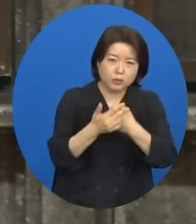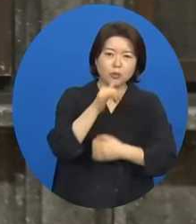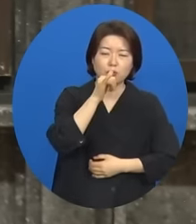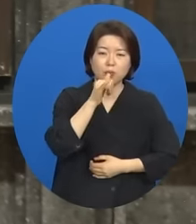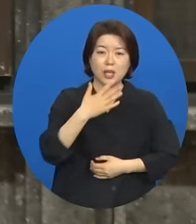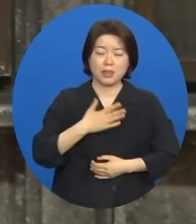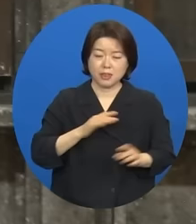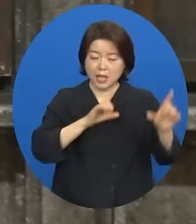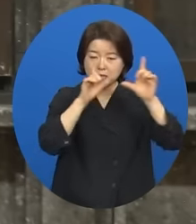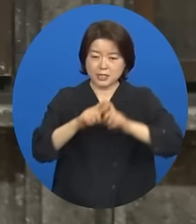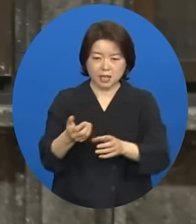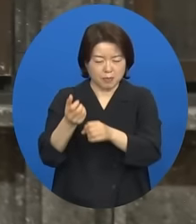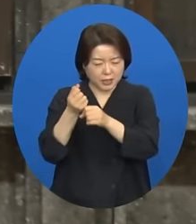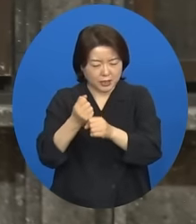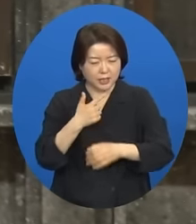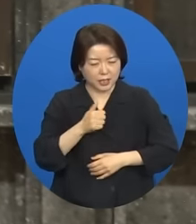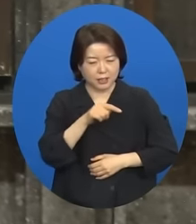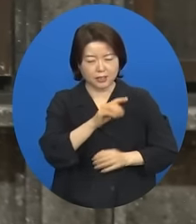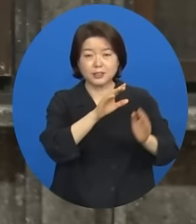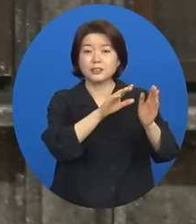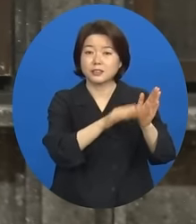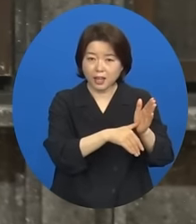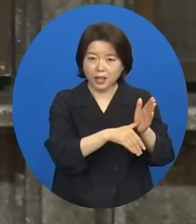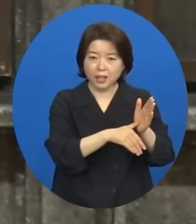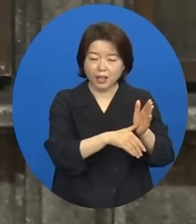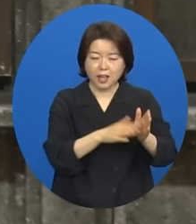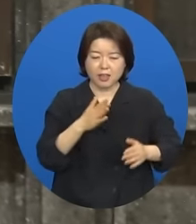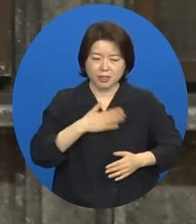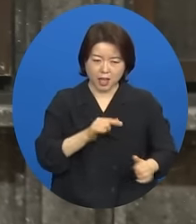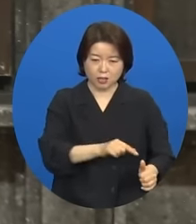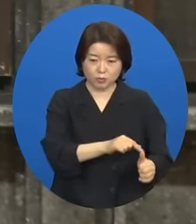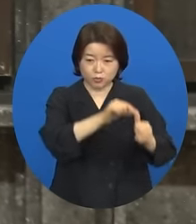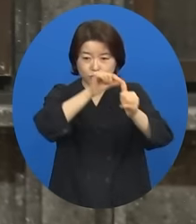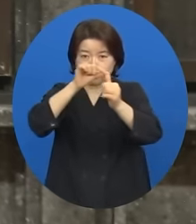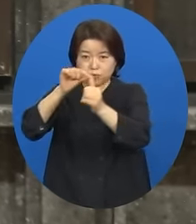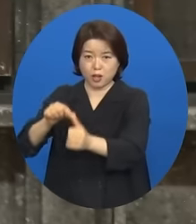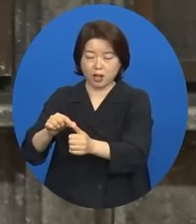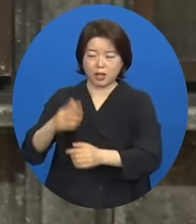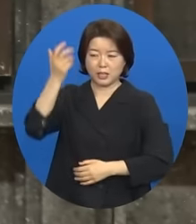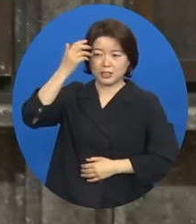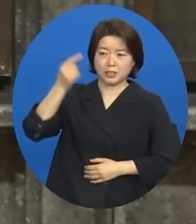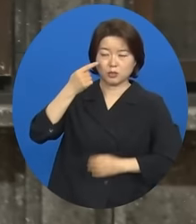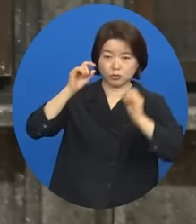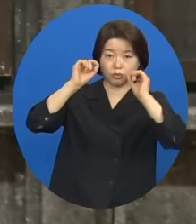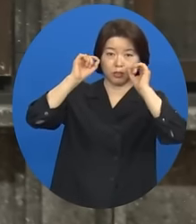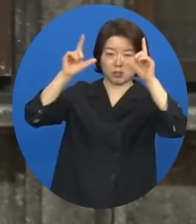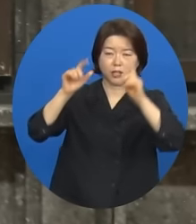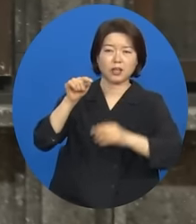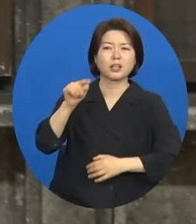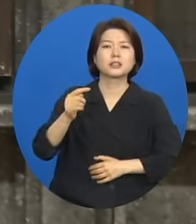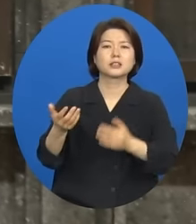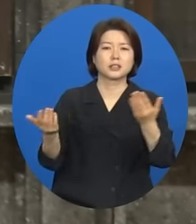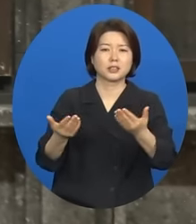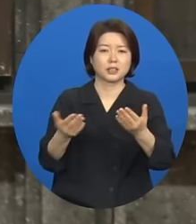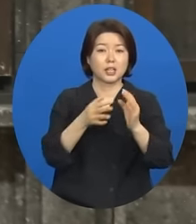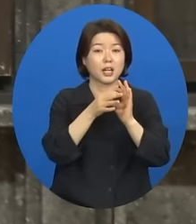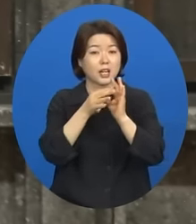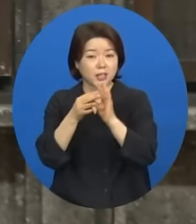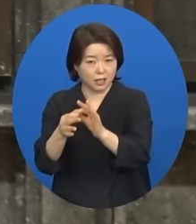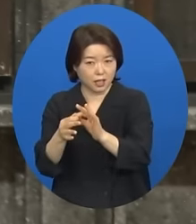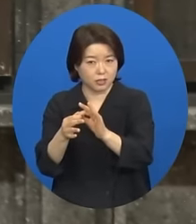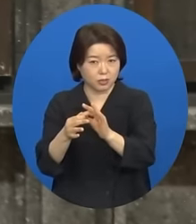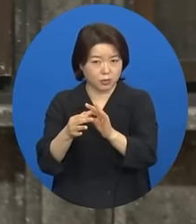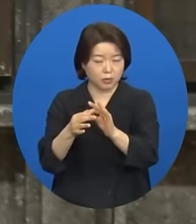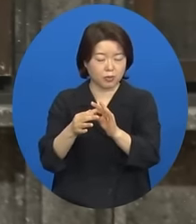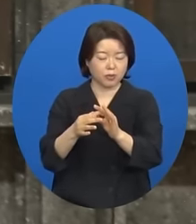내 삶을 의지하고 살아갔던 그때 그런 하나님 나를 건져주셔서 영적인 눈을 뜨게 하신 그 사건을 계속 그